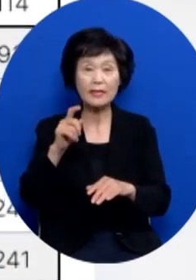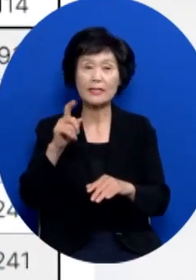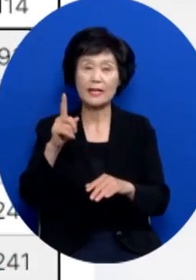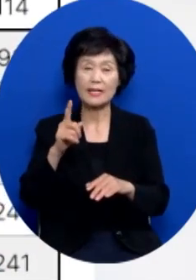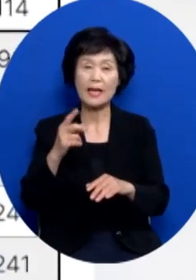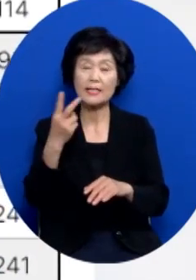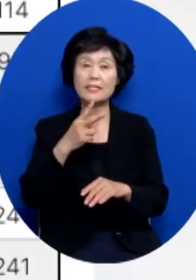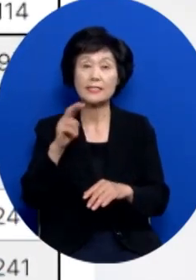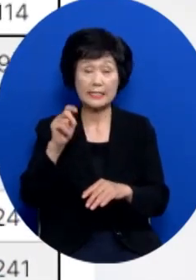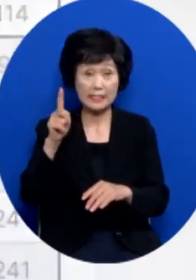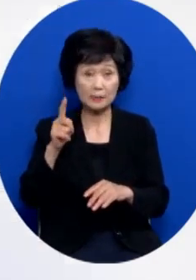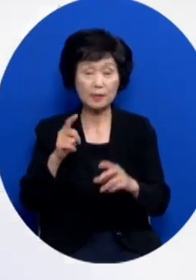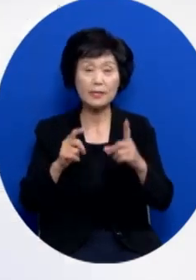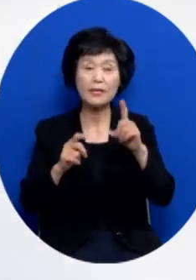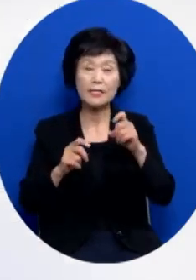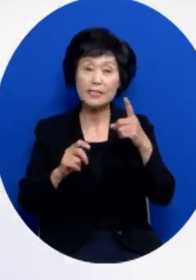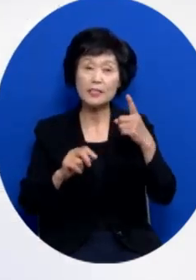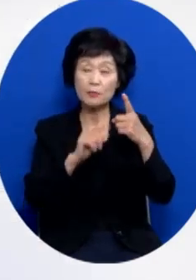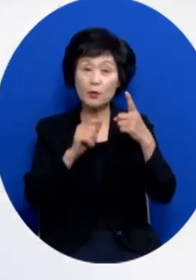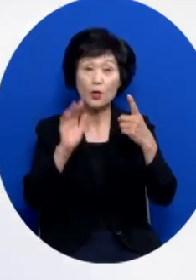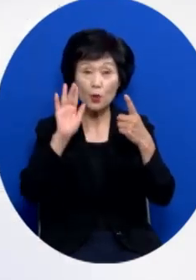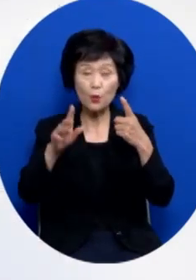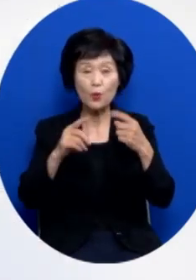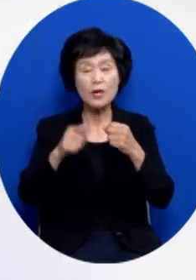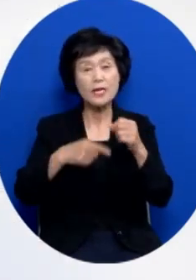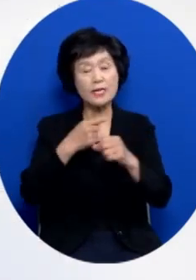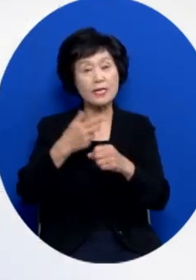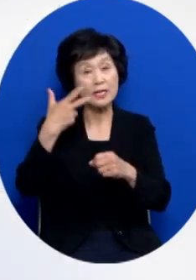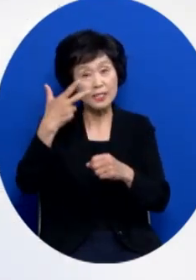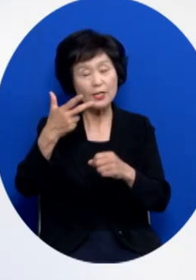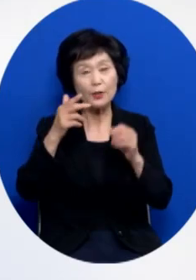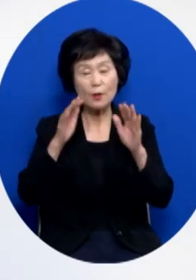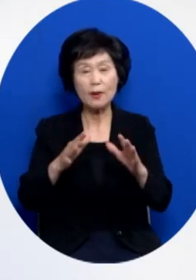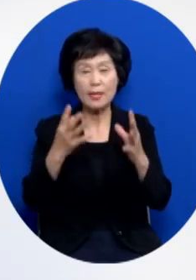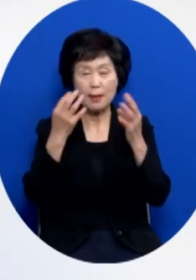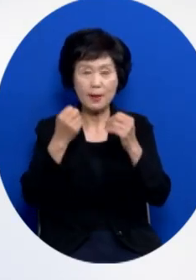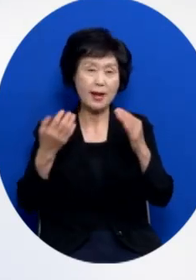2021년 11월 이후 1년 7개월 만에 가장 많은 것으로 파악됐습니다.